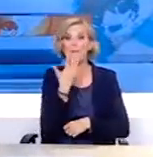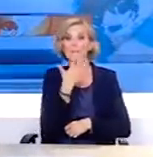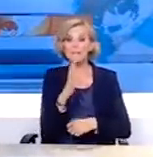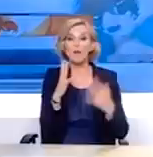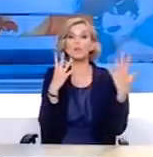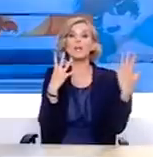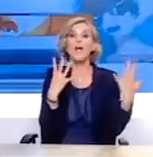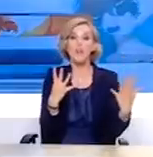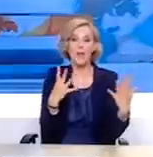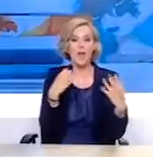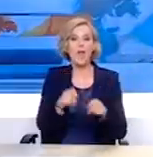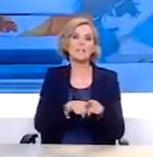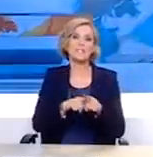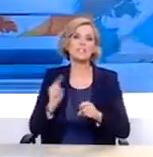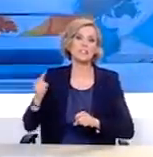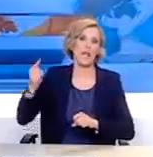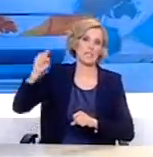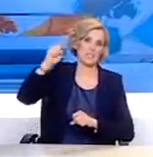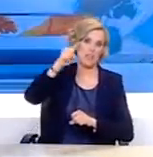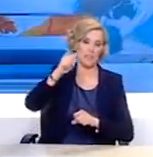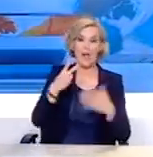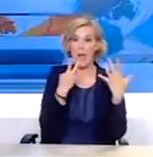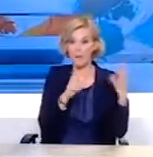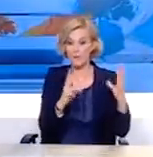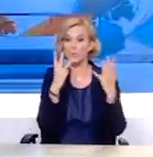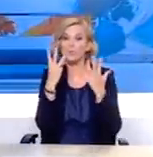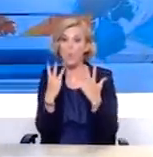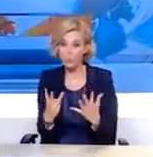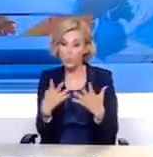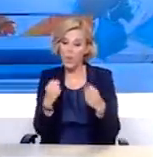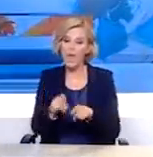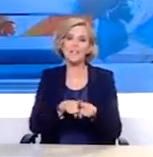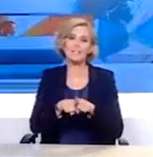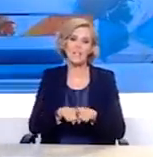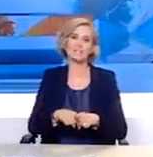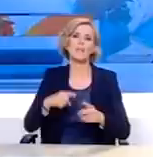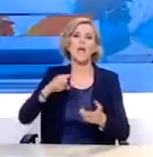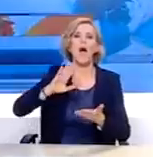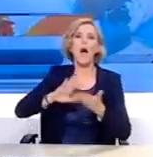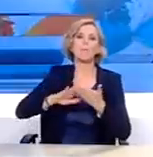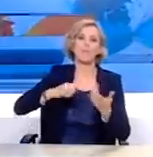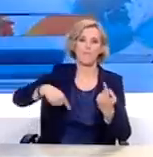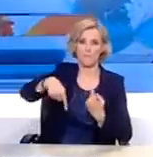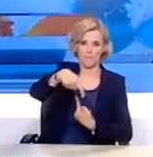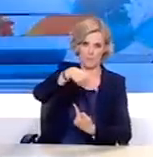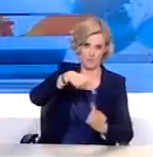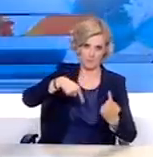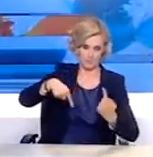509 θεωρούνται σχετιζόμενα με ταξίδι από το εξωτερικό και 708 είναι σχετιζόμενα με ήδη γνωστό κρούσμα.